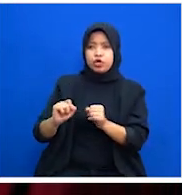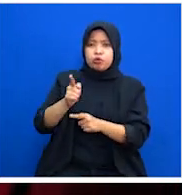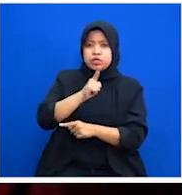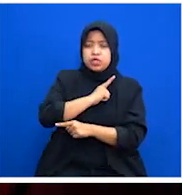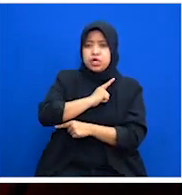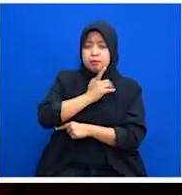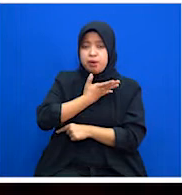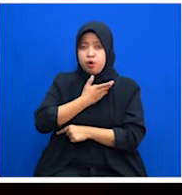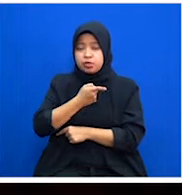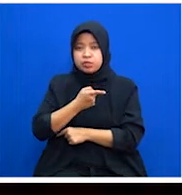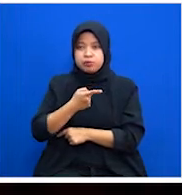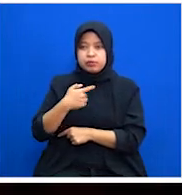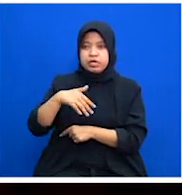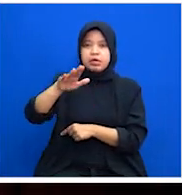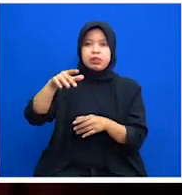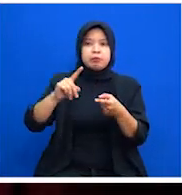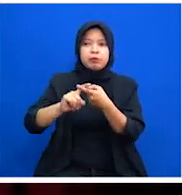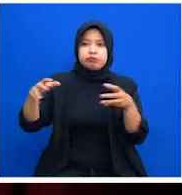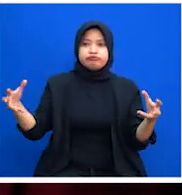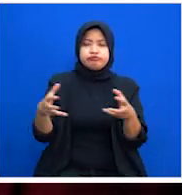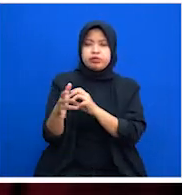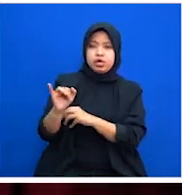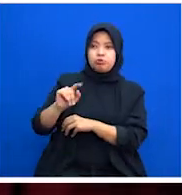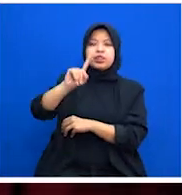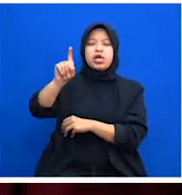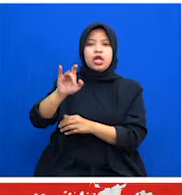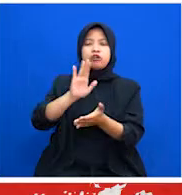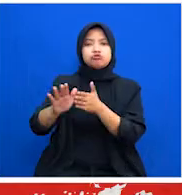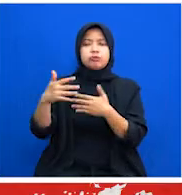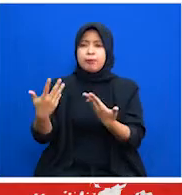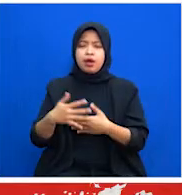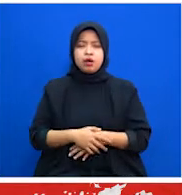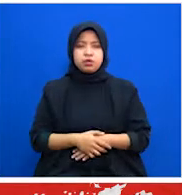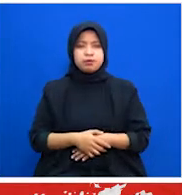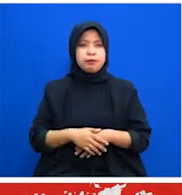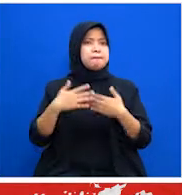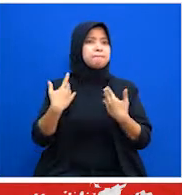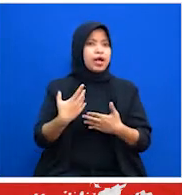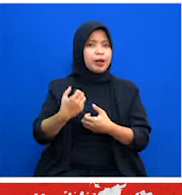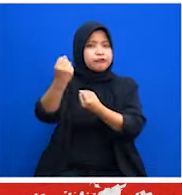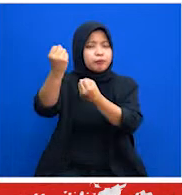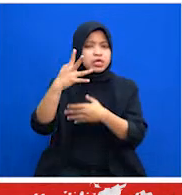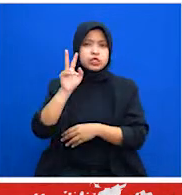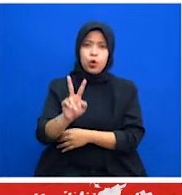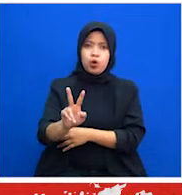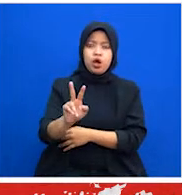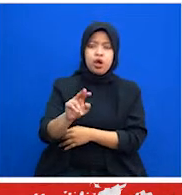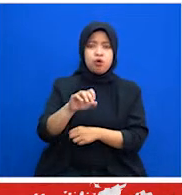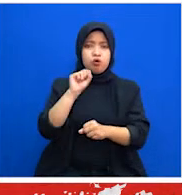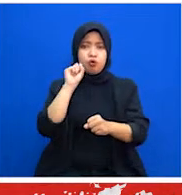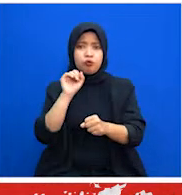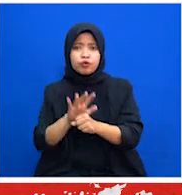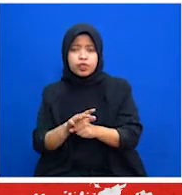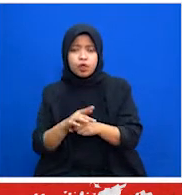sendiri aja deh nggak ngajak-ngajak kita nih kalau kita tanya kembung tidur nih gimana nih mengecek tentang berita yang kedua blog